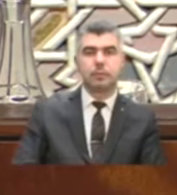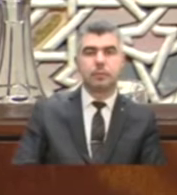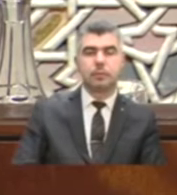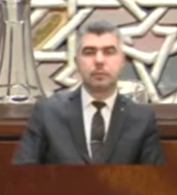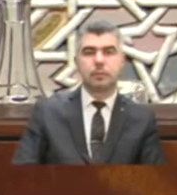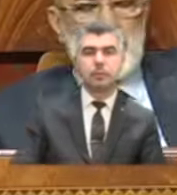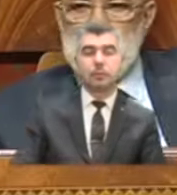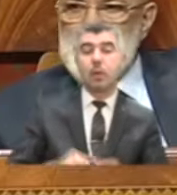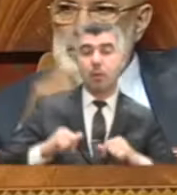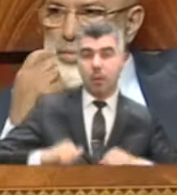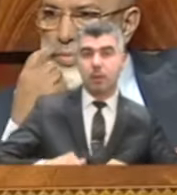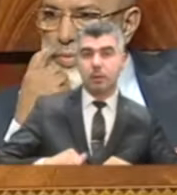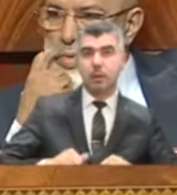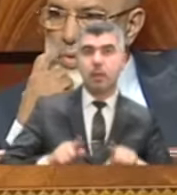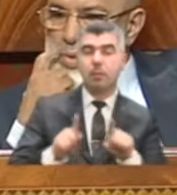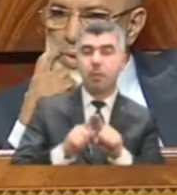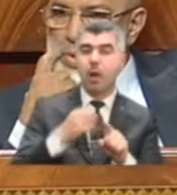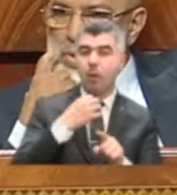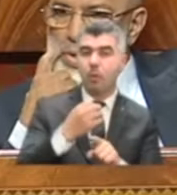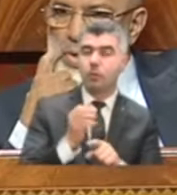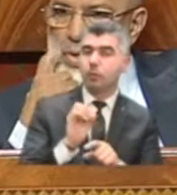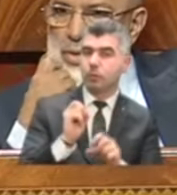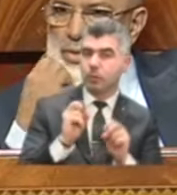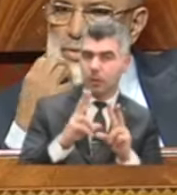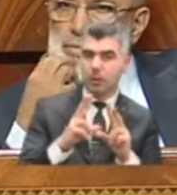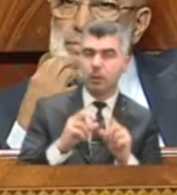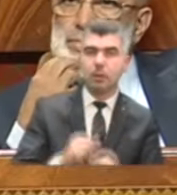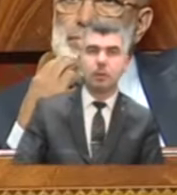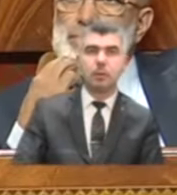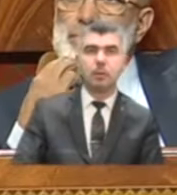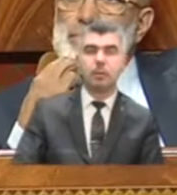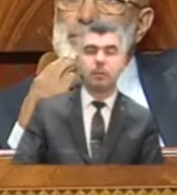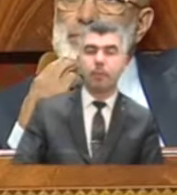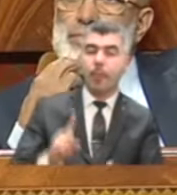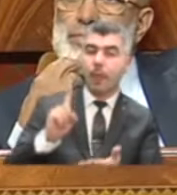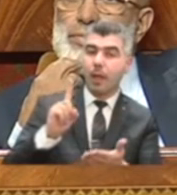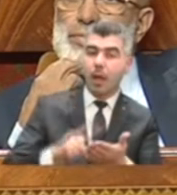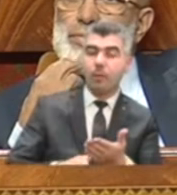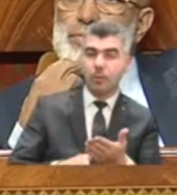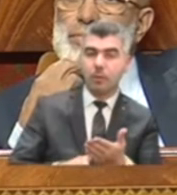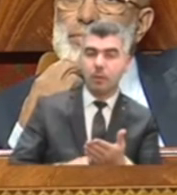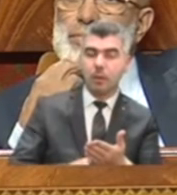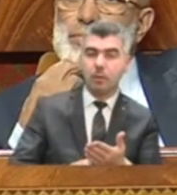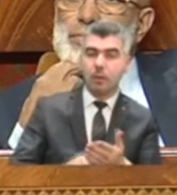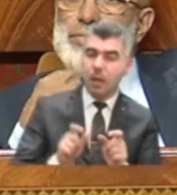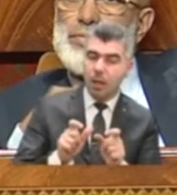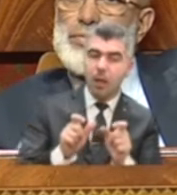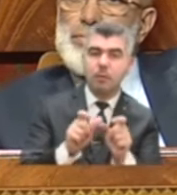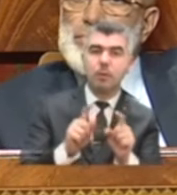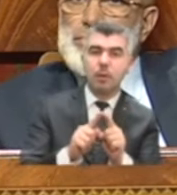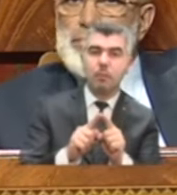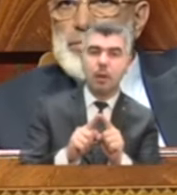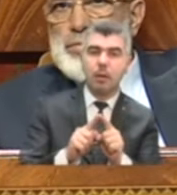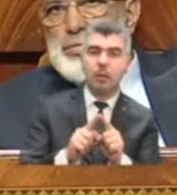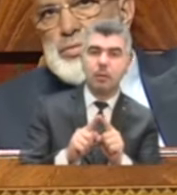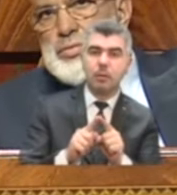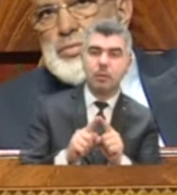وزير، حنا ما قلناش العكس، ولكن لابد من الاهتمام لهذه الجهة الشرقية، هو